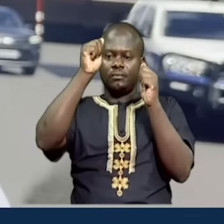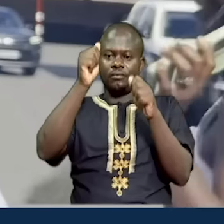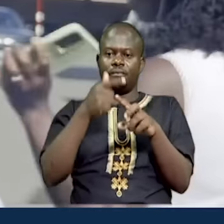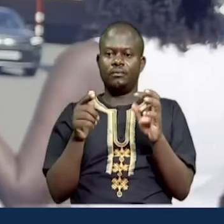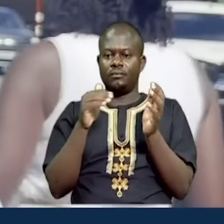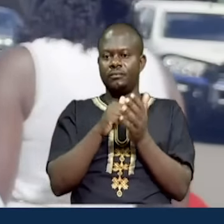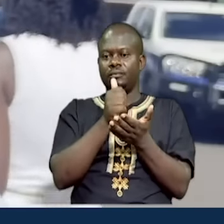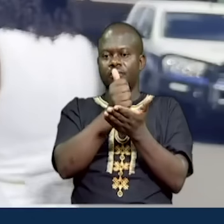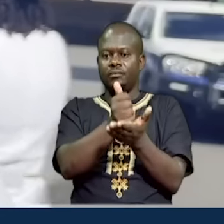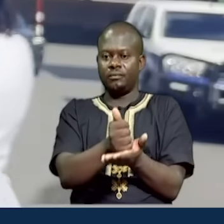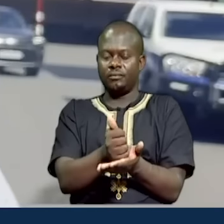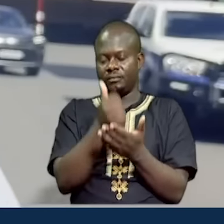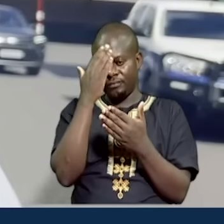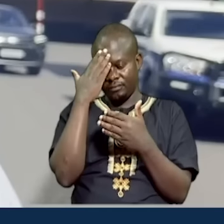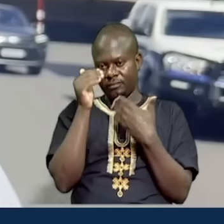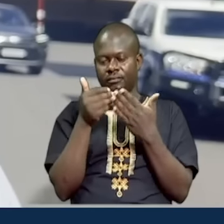banafasha kugira ngo